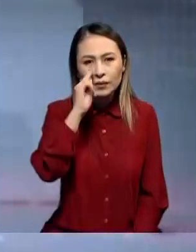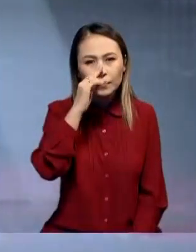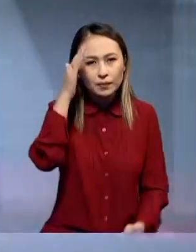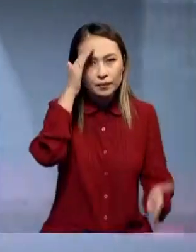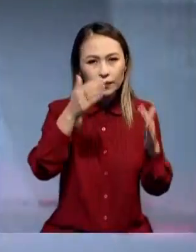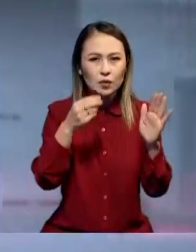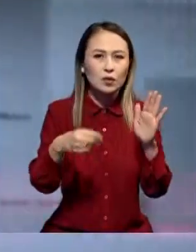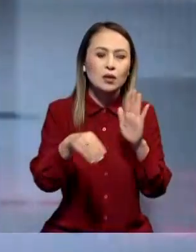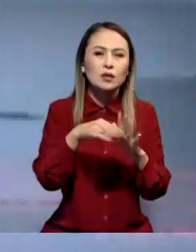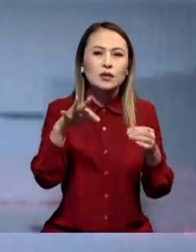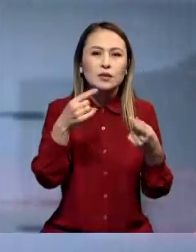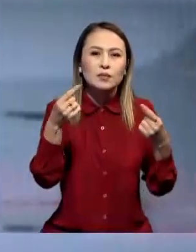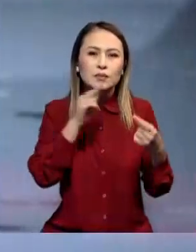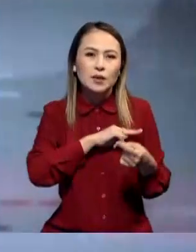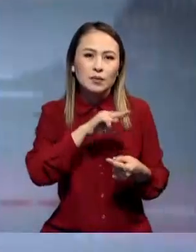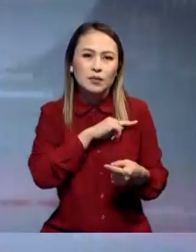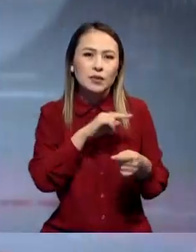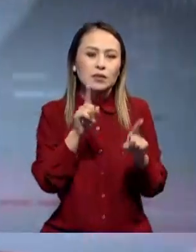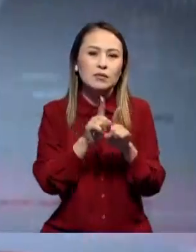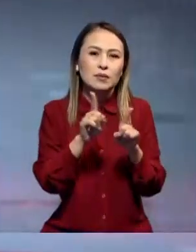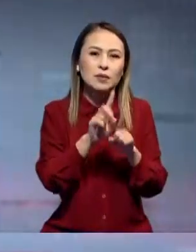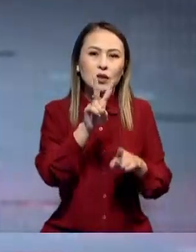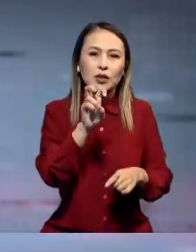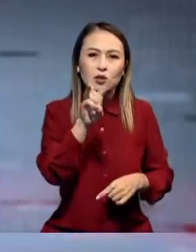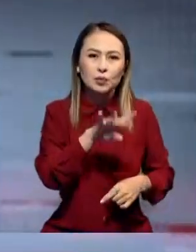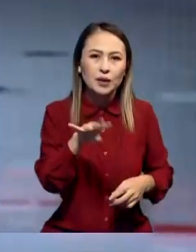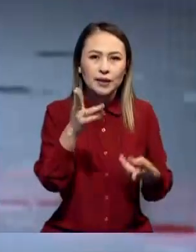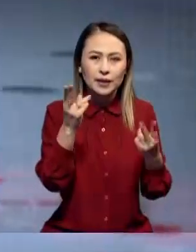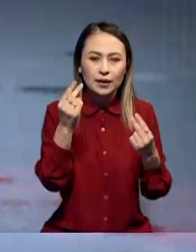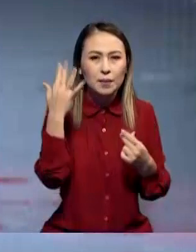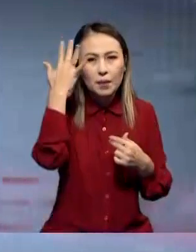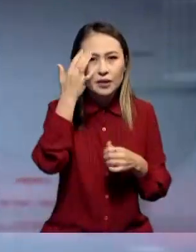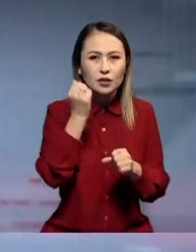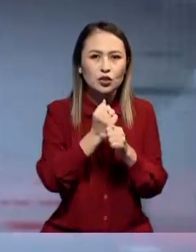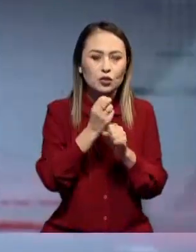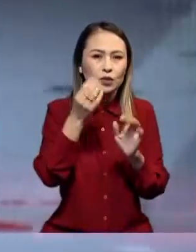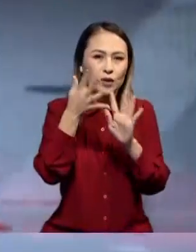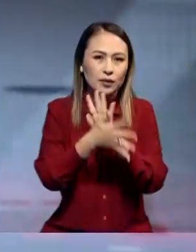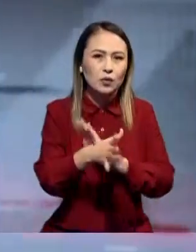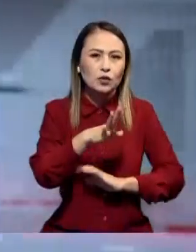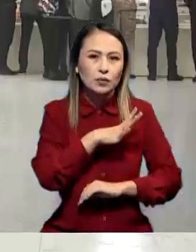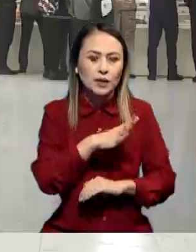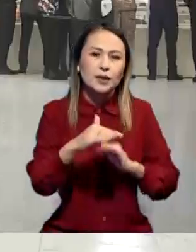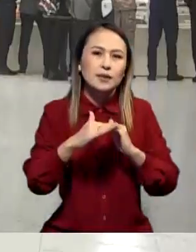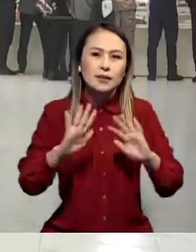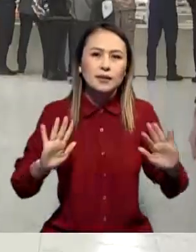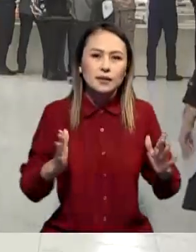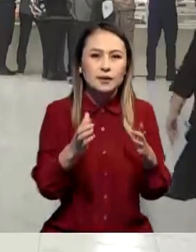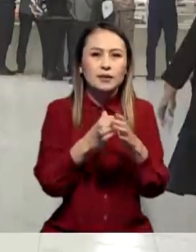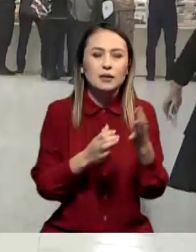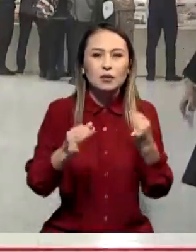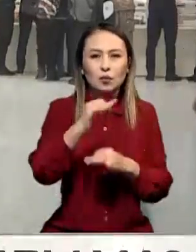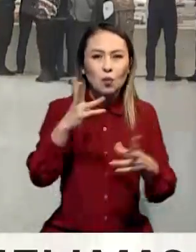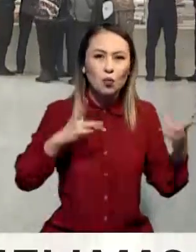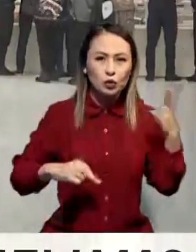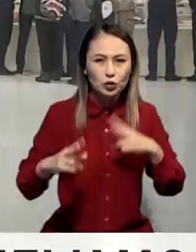Шымкентте сыбайлас жемқорлыққа қарсы қызмет білім саласына бөлінген 200 миллиард теңгенің мақсатты жұмсалғанына көз жеткізбек. Кезекті